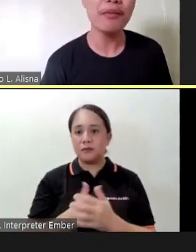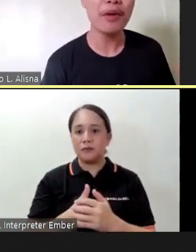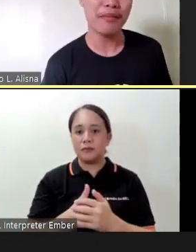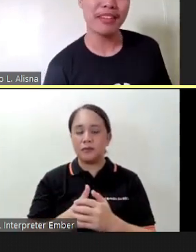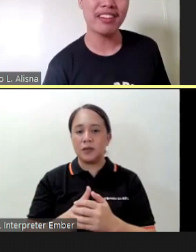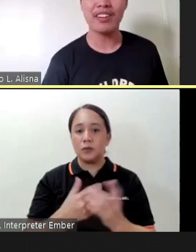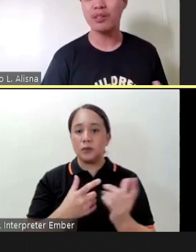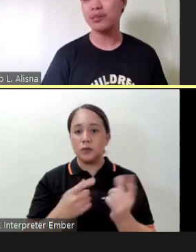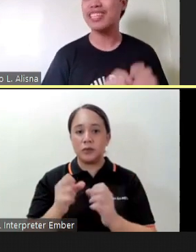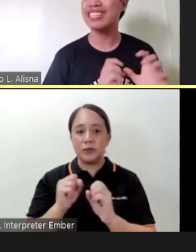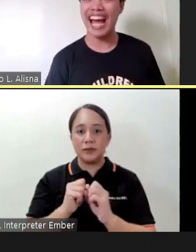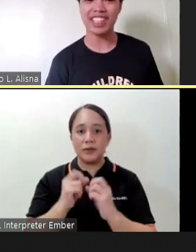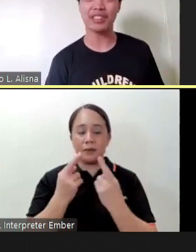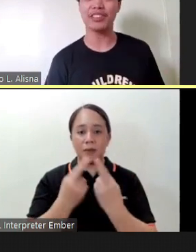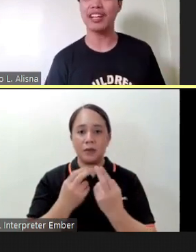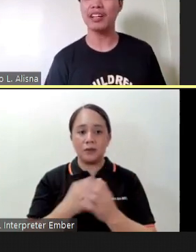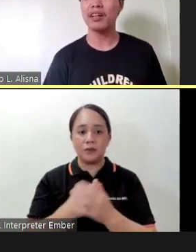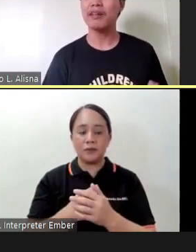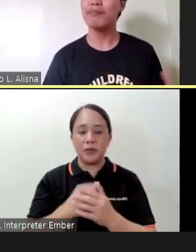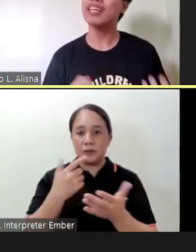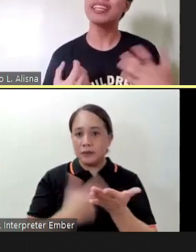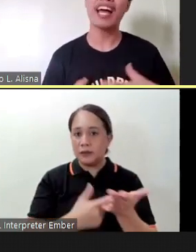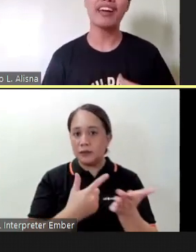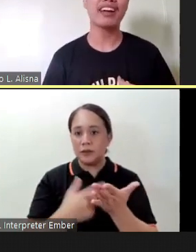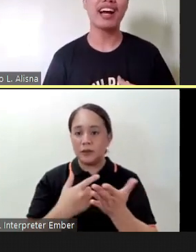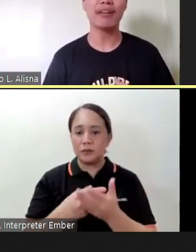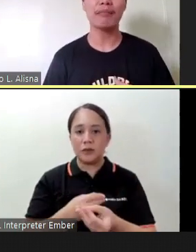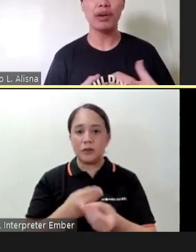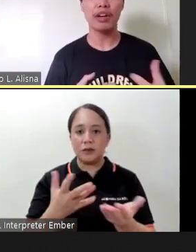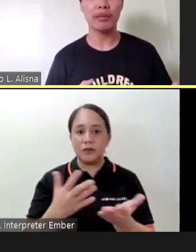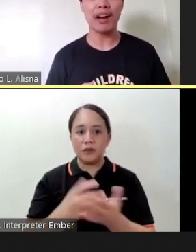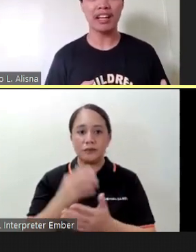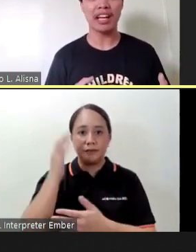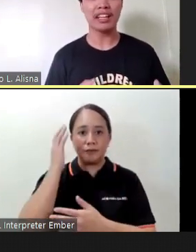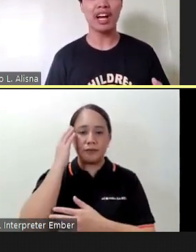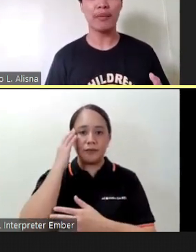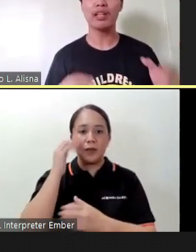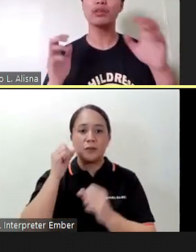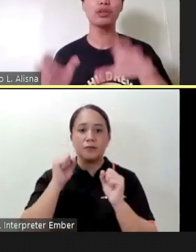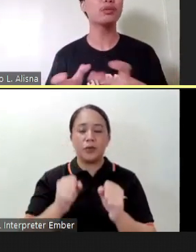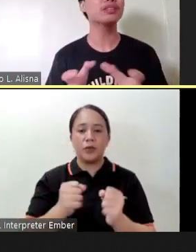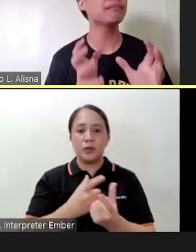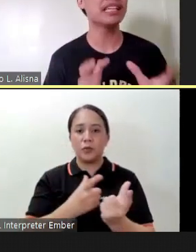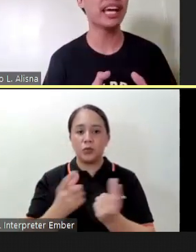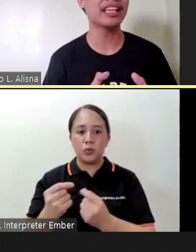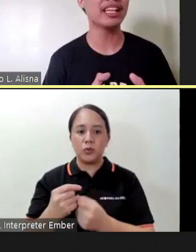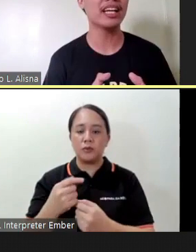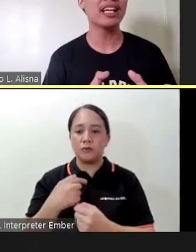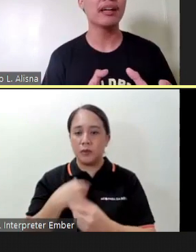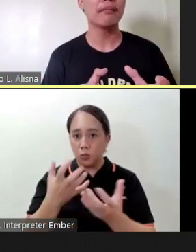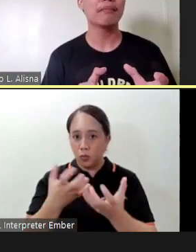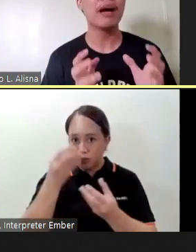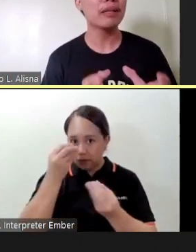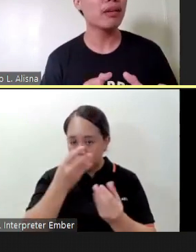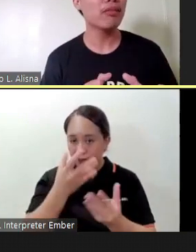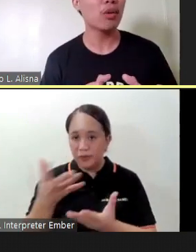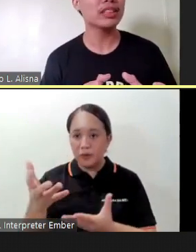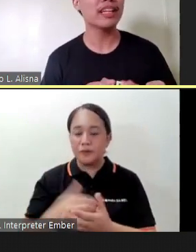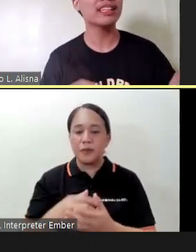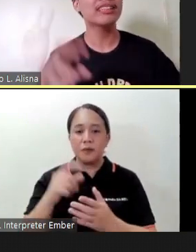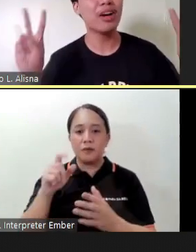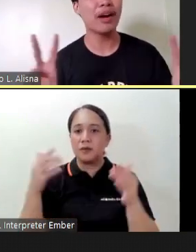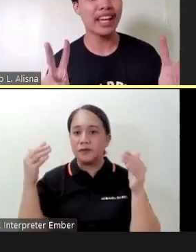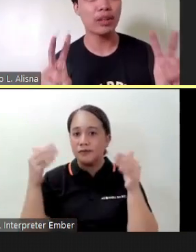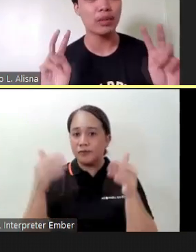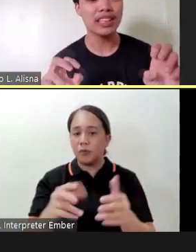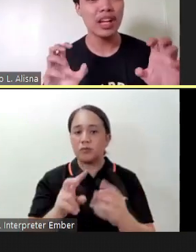ginawang webinar and also discussion na nabigyan tayo ng kaalaman kung ano yung maaari natin gawin at gusto kong sabihin na dapat magfocus